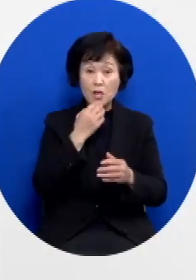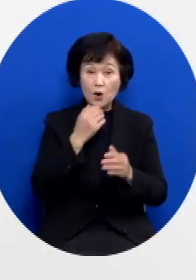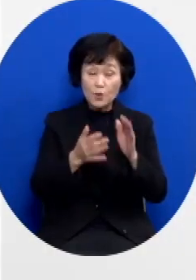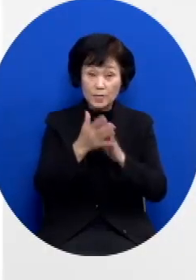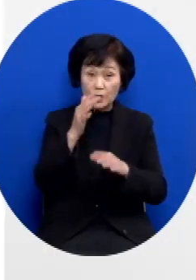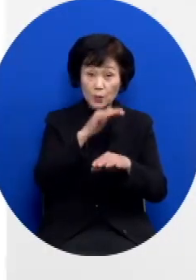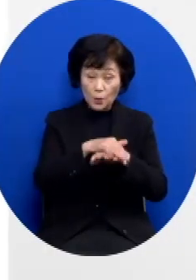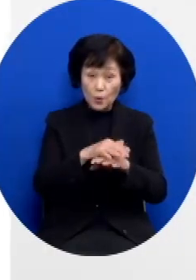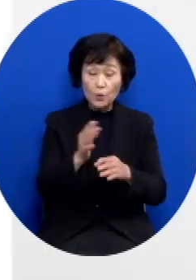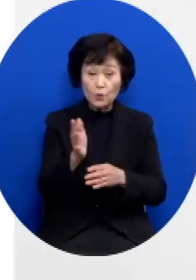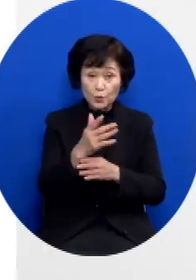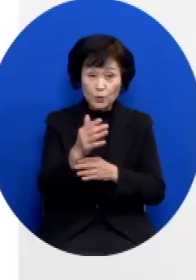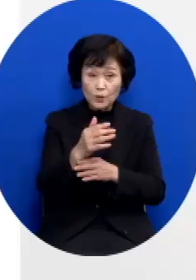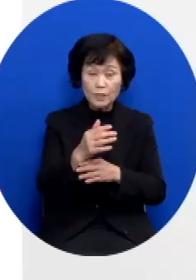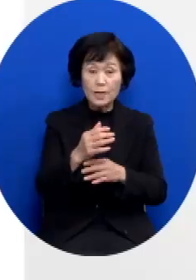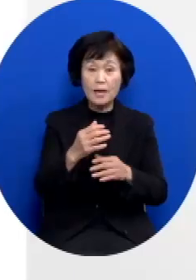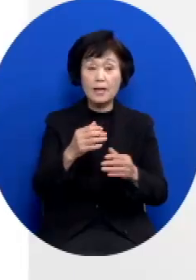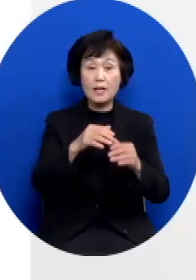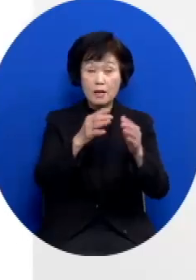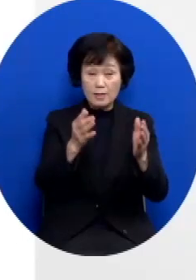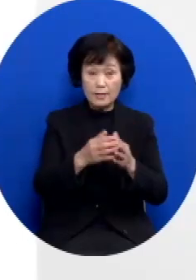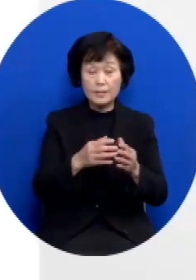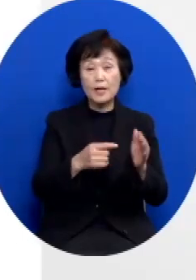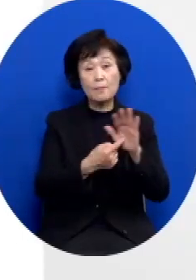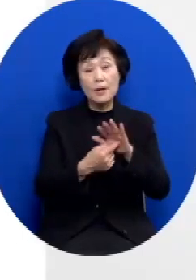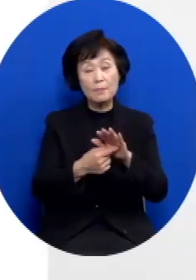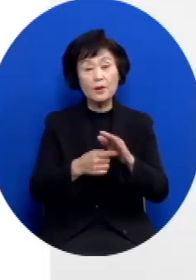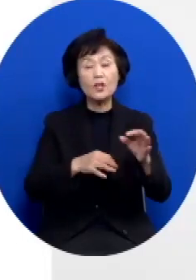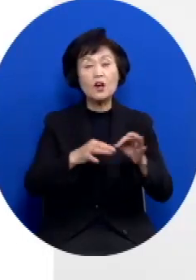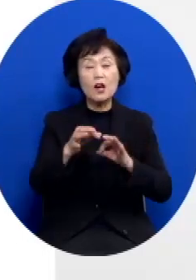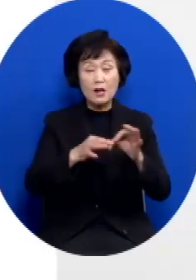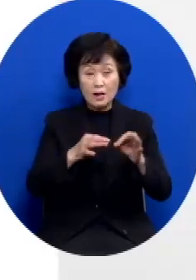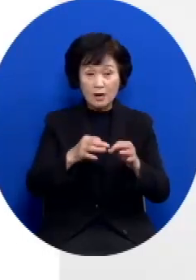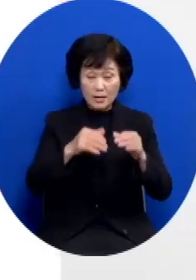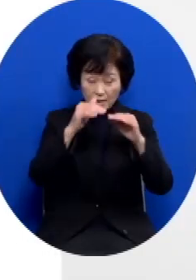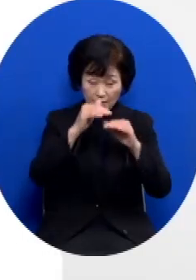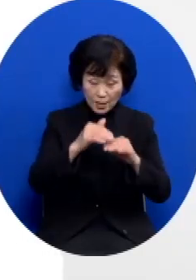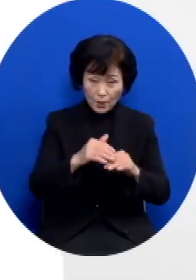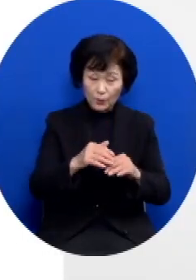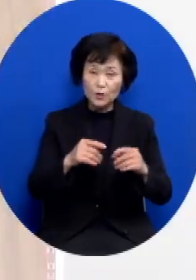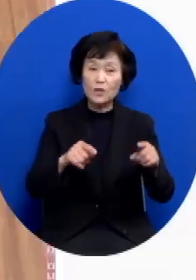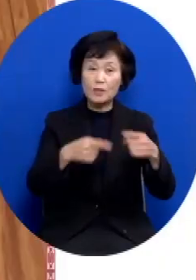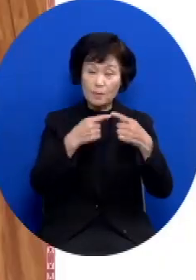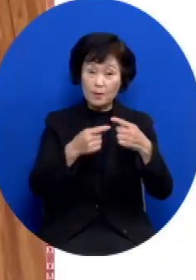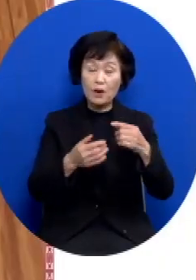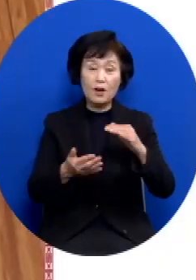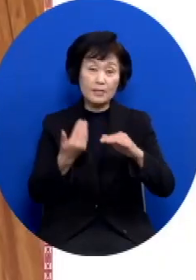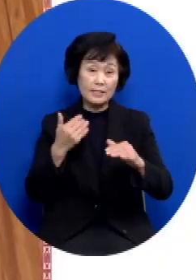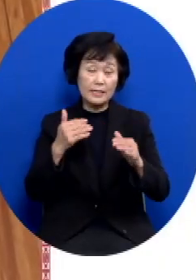농수산식품공사는 주요 소비 품목 가격과 거래 동향을 설 명절 전까지